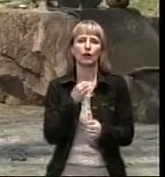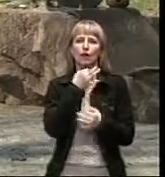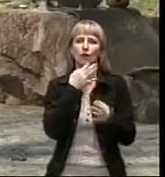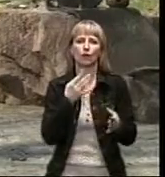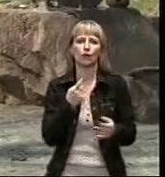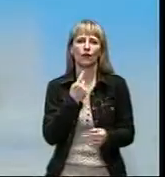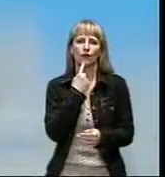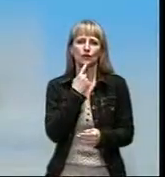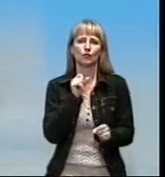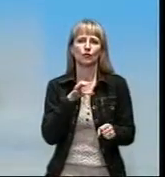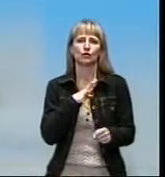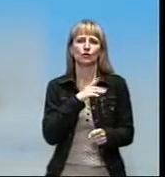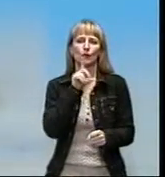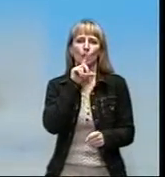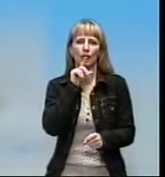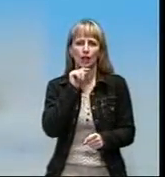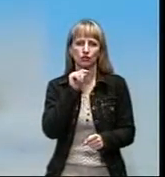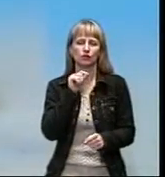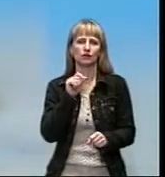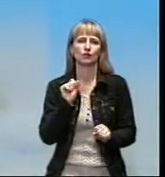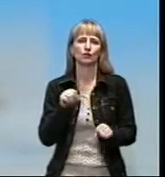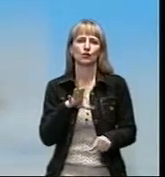смак. Це може бути і пташка, і